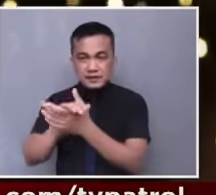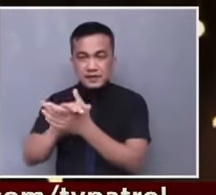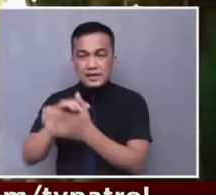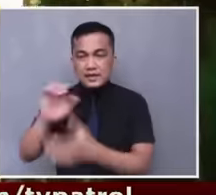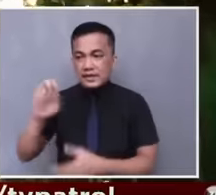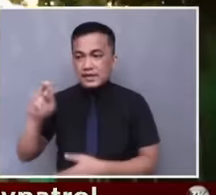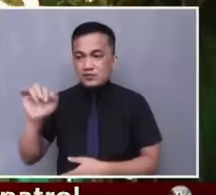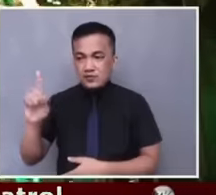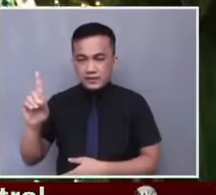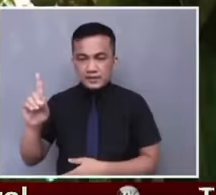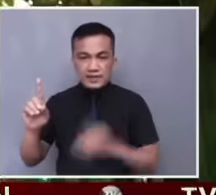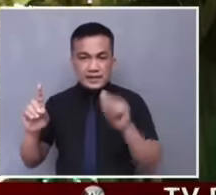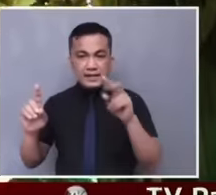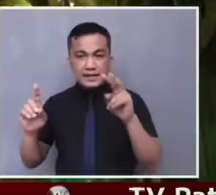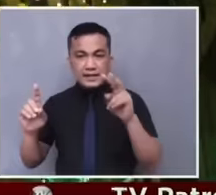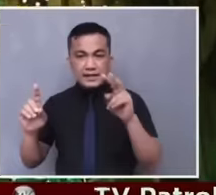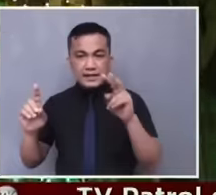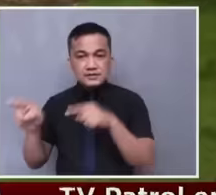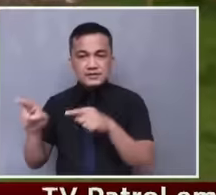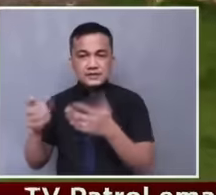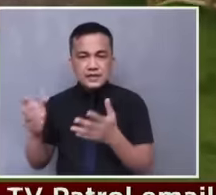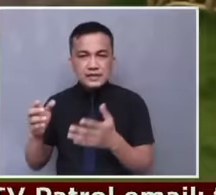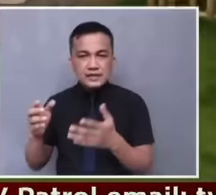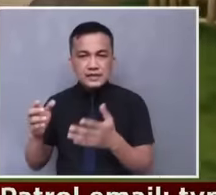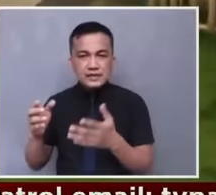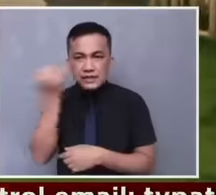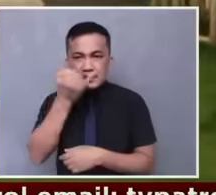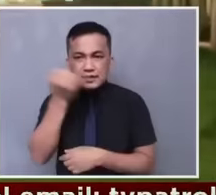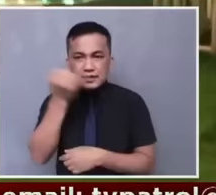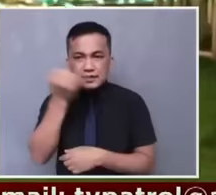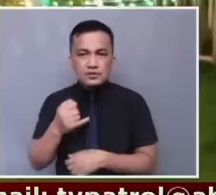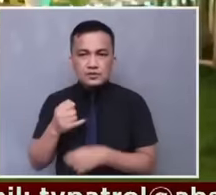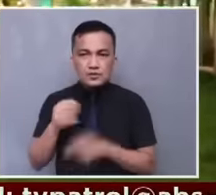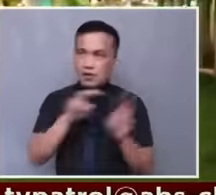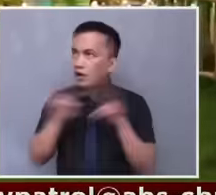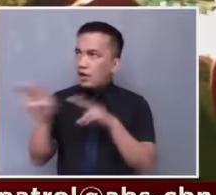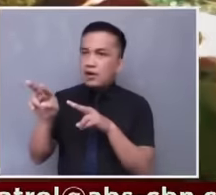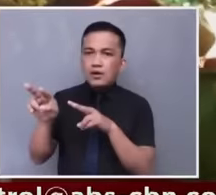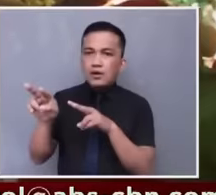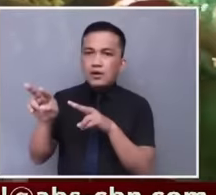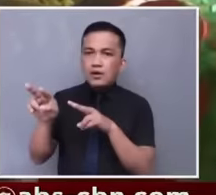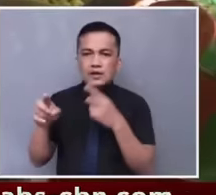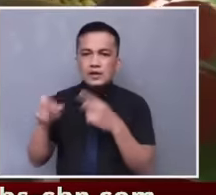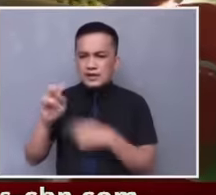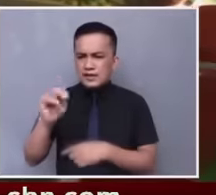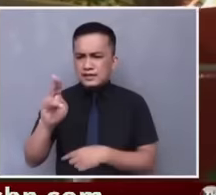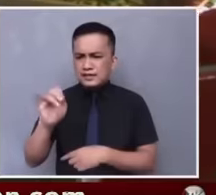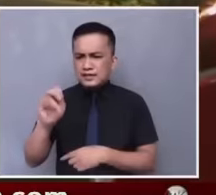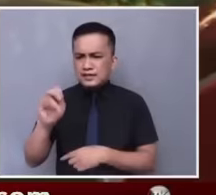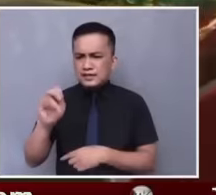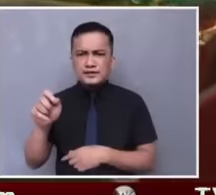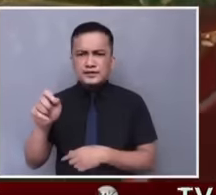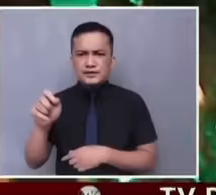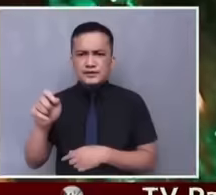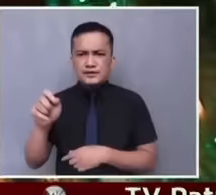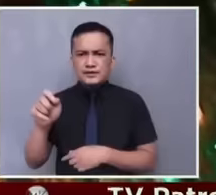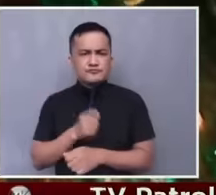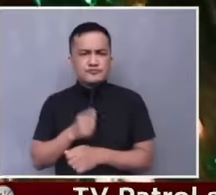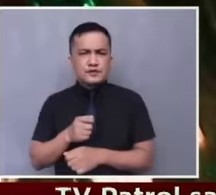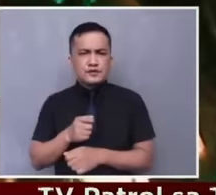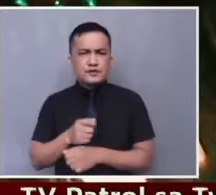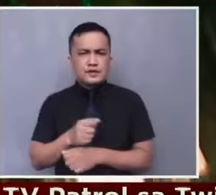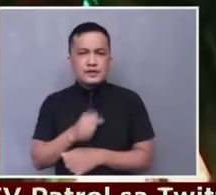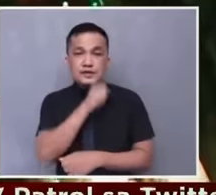Annalie Pilahio sa Kalinog, Iloilo. Agaw atensyon ang Nutcracker, Santa Claus na may mga reindeer